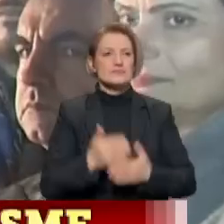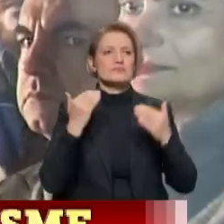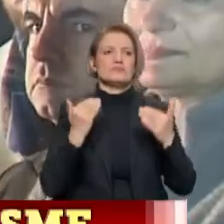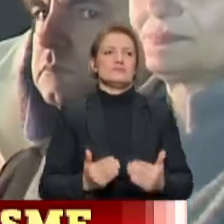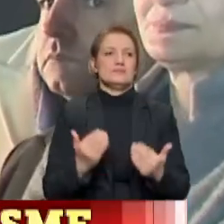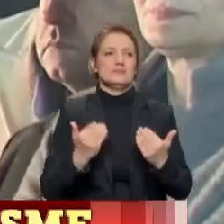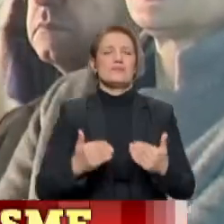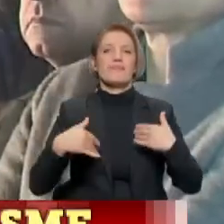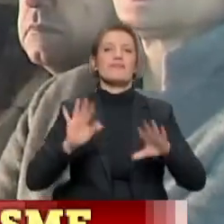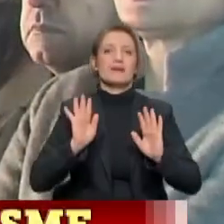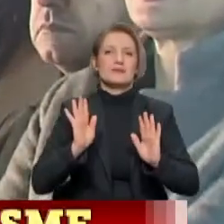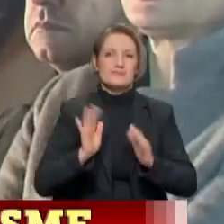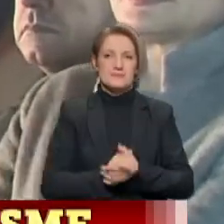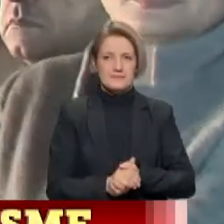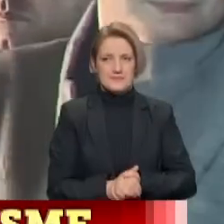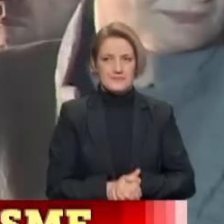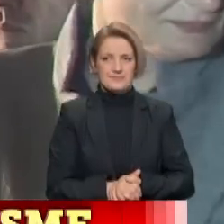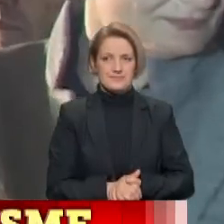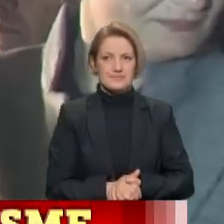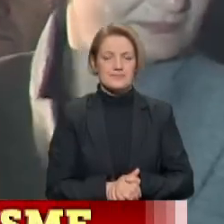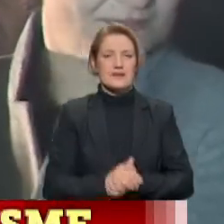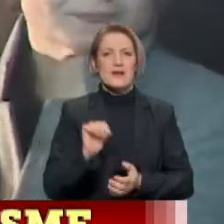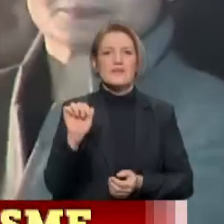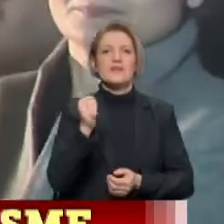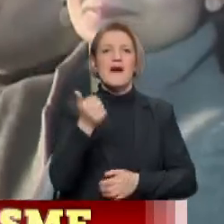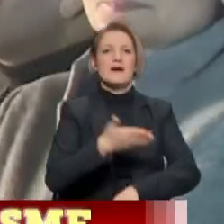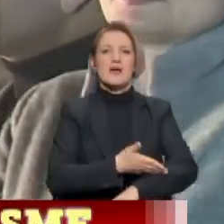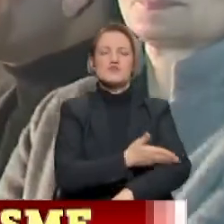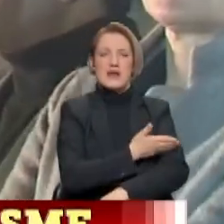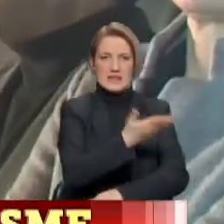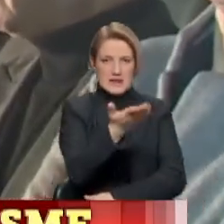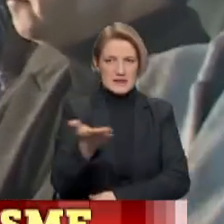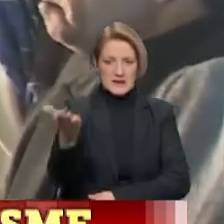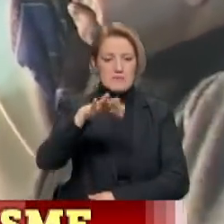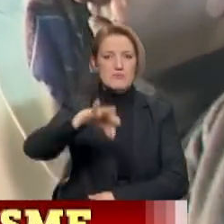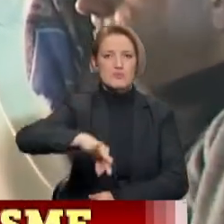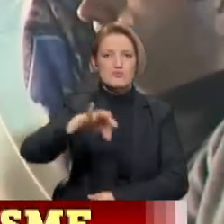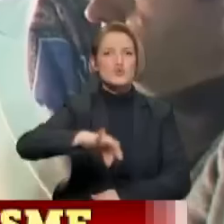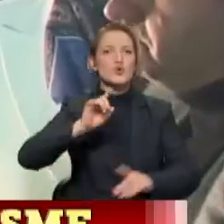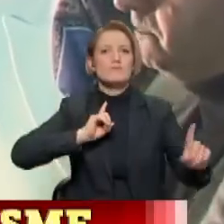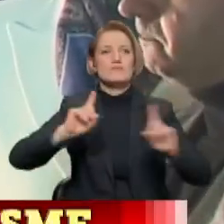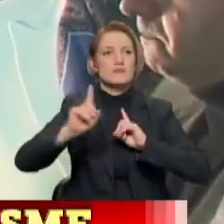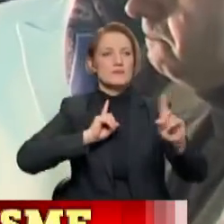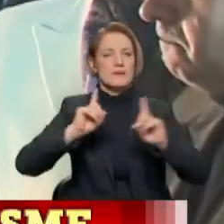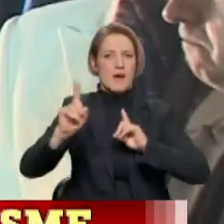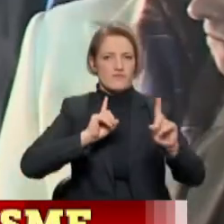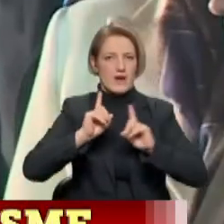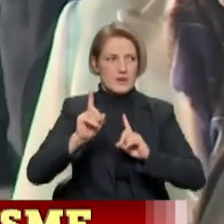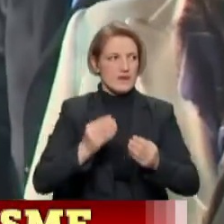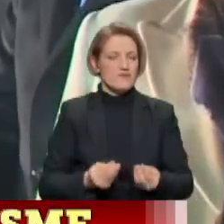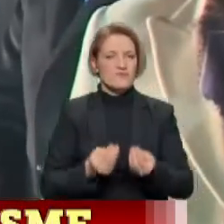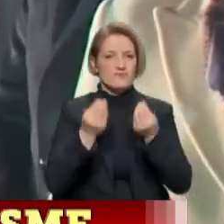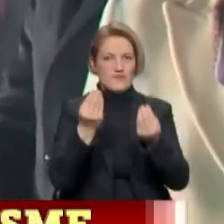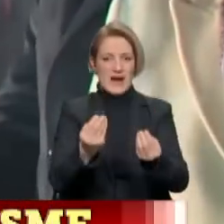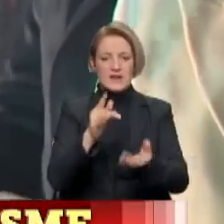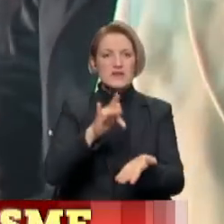Doymadılar, doyamadılar. Değerli hemşehrilerim, bugünkü davada